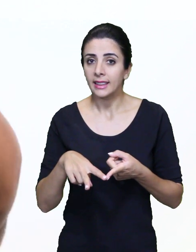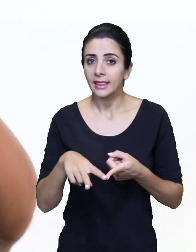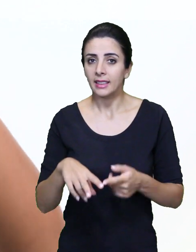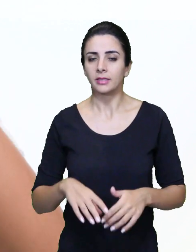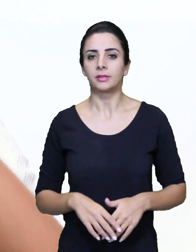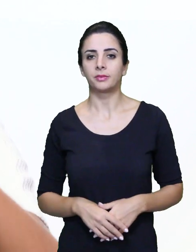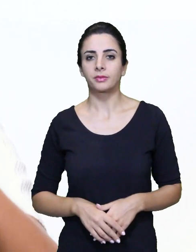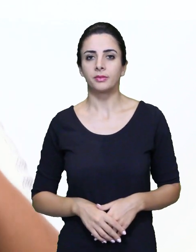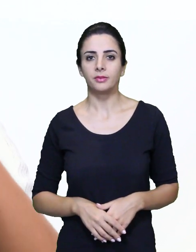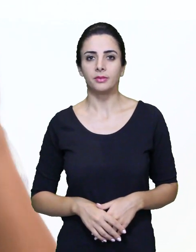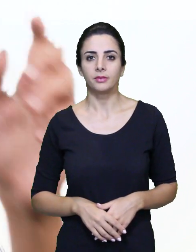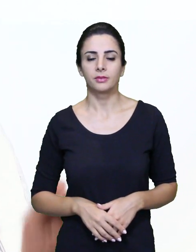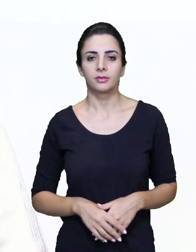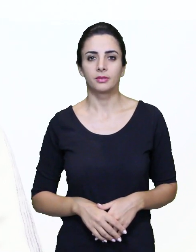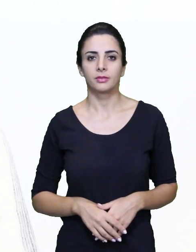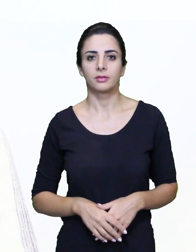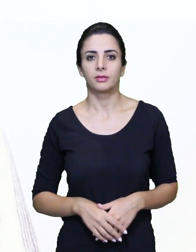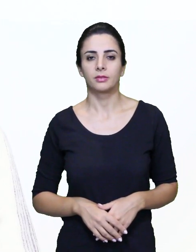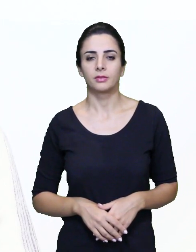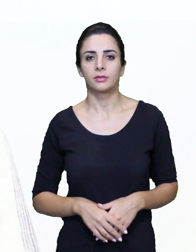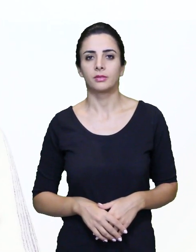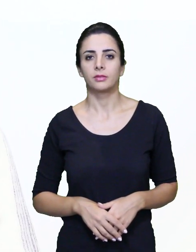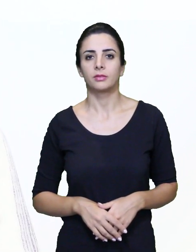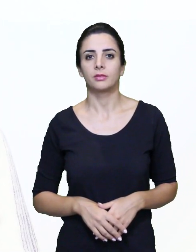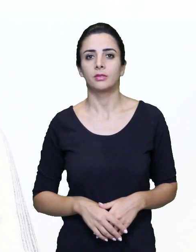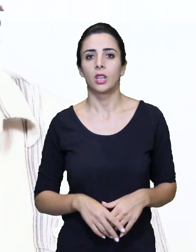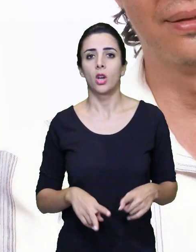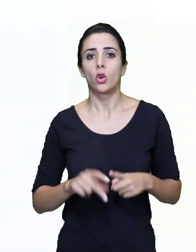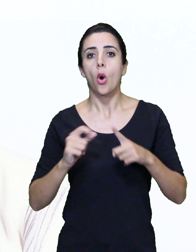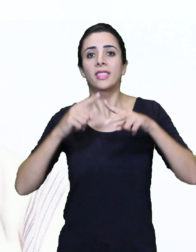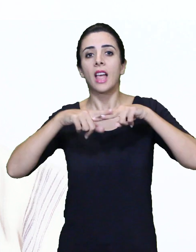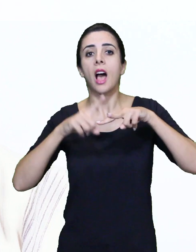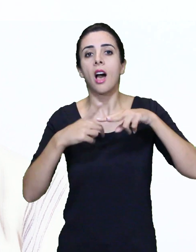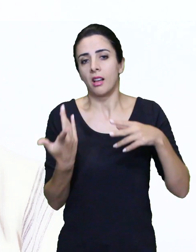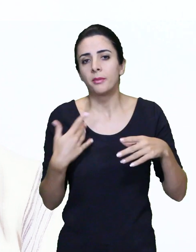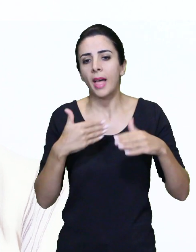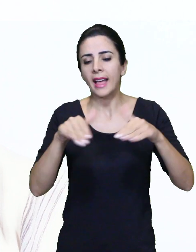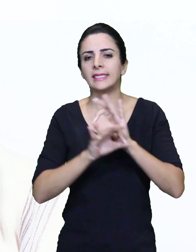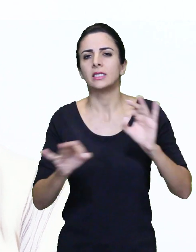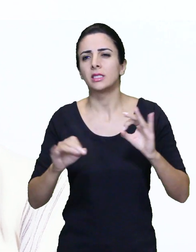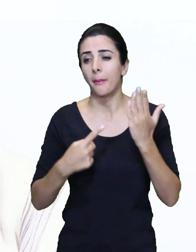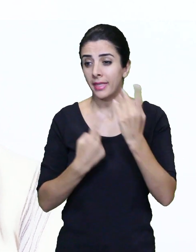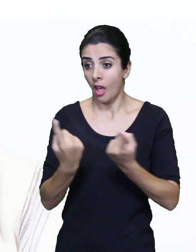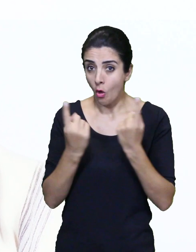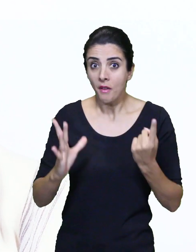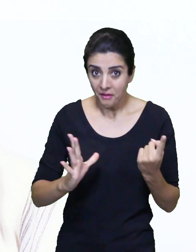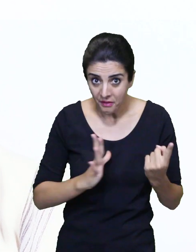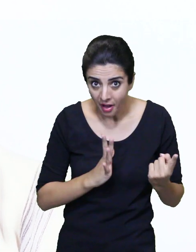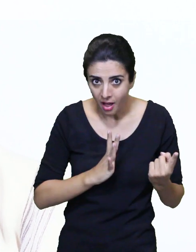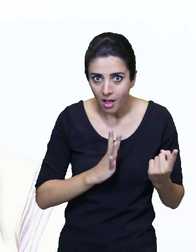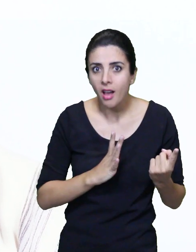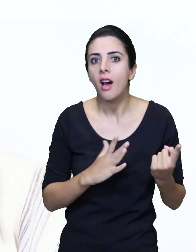Breyle N yazdı. Notalar engelsiz. Teknoloji sayesinde artık birçok